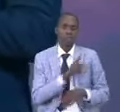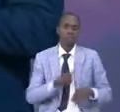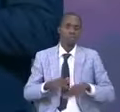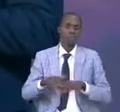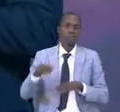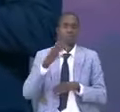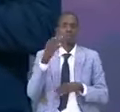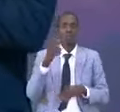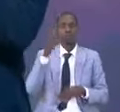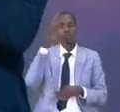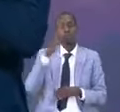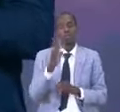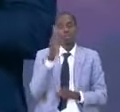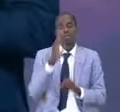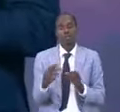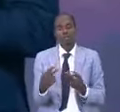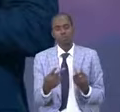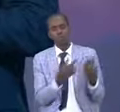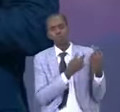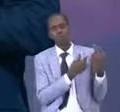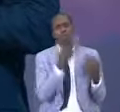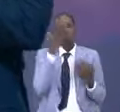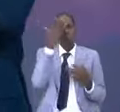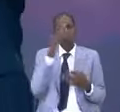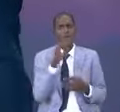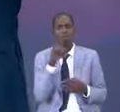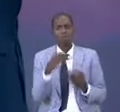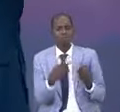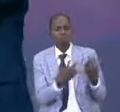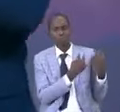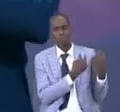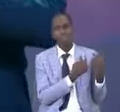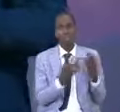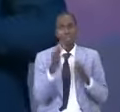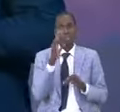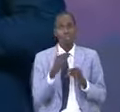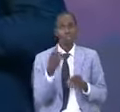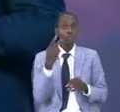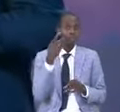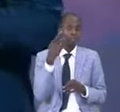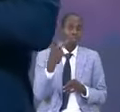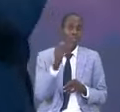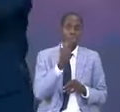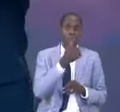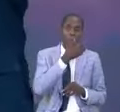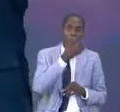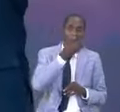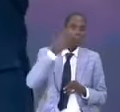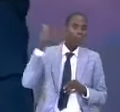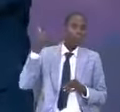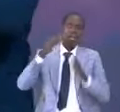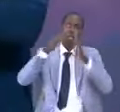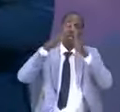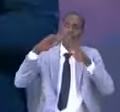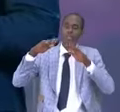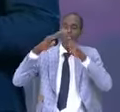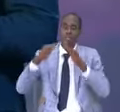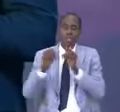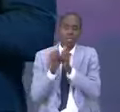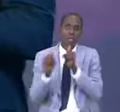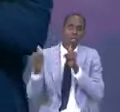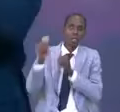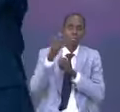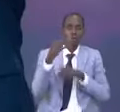pourquoi tu regardes en arrière si tu vois une meilleure cité devant toi et tu vois un meilleur pays